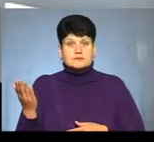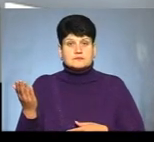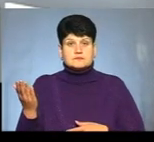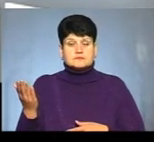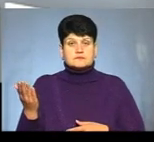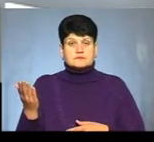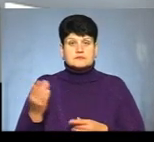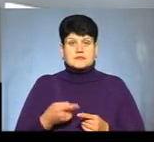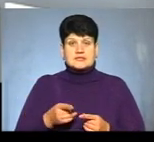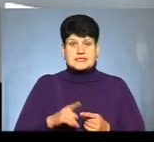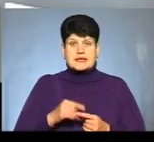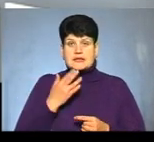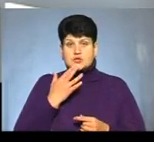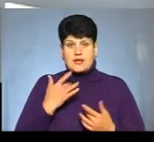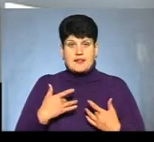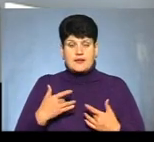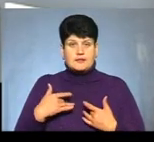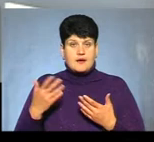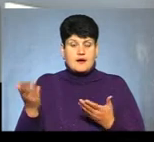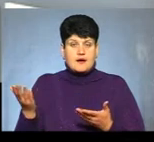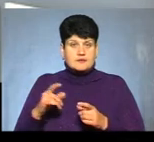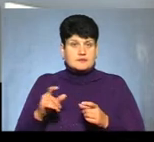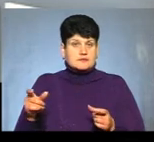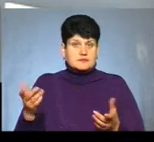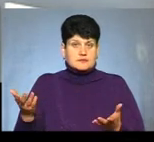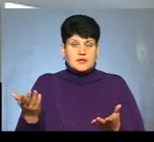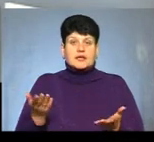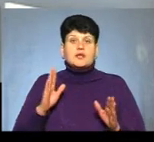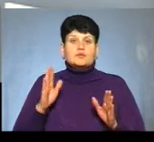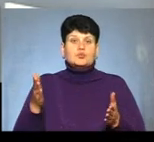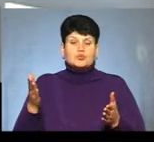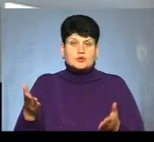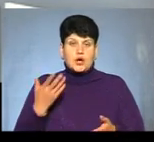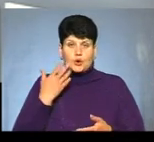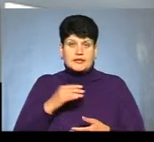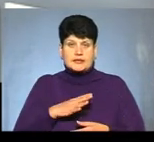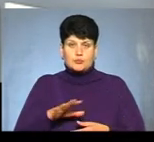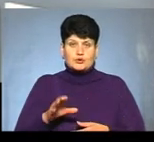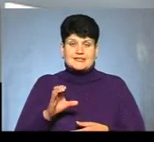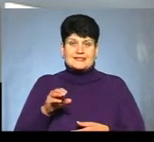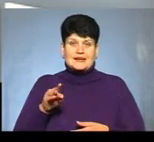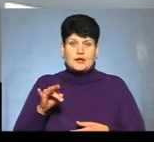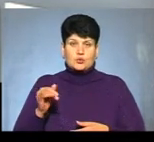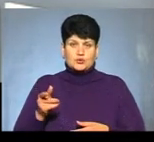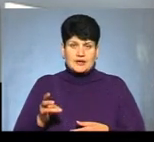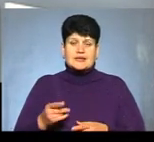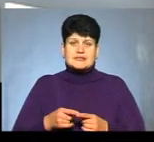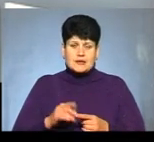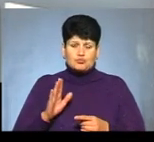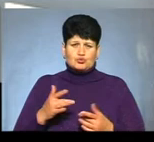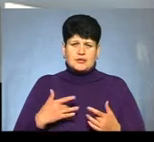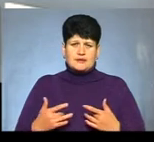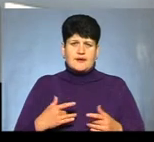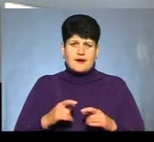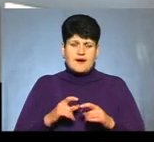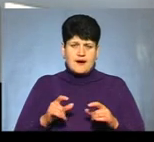це? Це національний театр. Який він буде? І коли не буде Стригуна, це буде зовсім, так, це буде